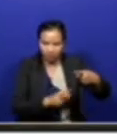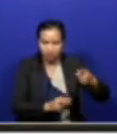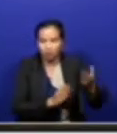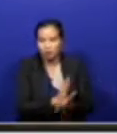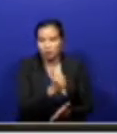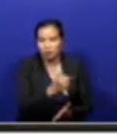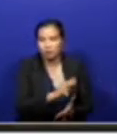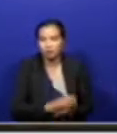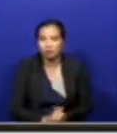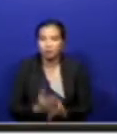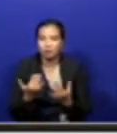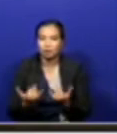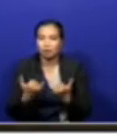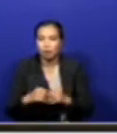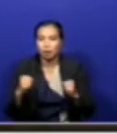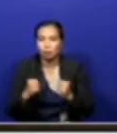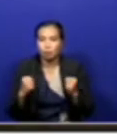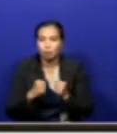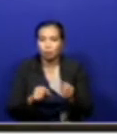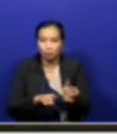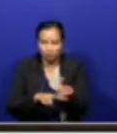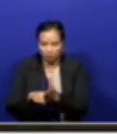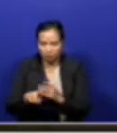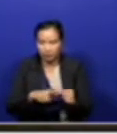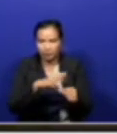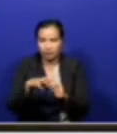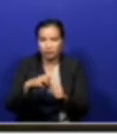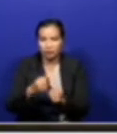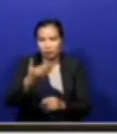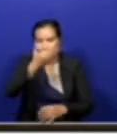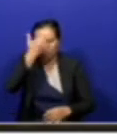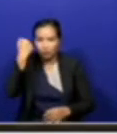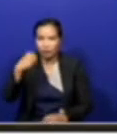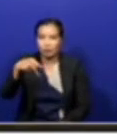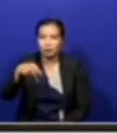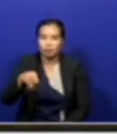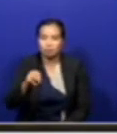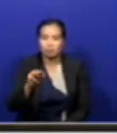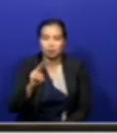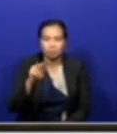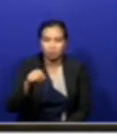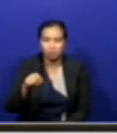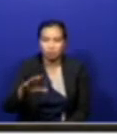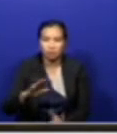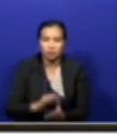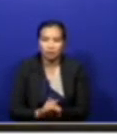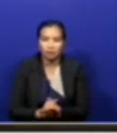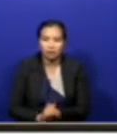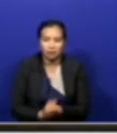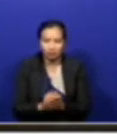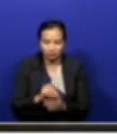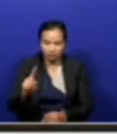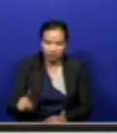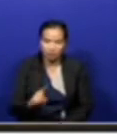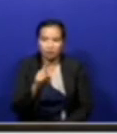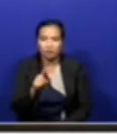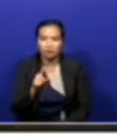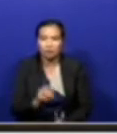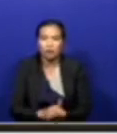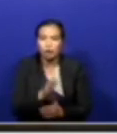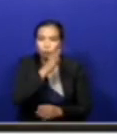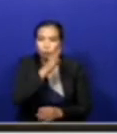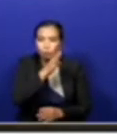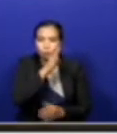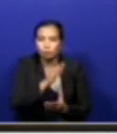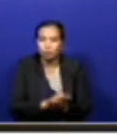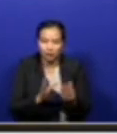วตอนนี้เรากลัวโควิดจนเราลืม PM 2.5 ก็เลยอยากจะตั้งเป็นสมมติฐานครับว่าถ้าสมมติว่า